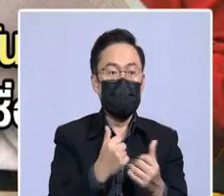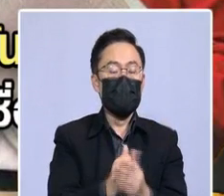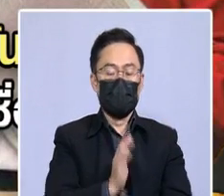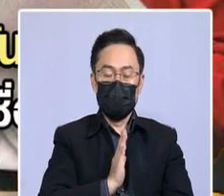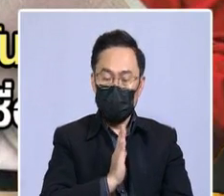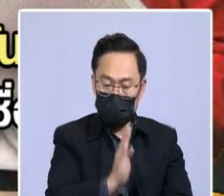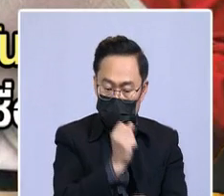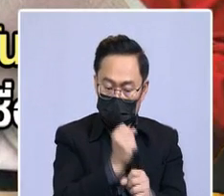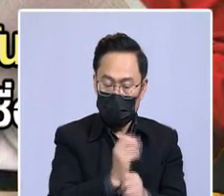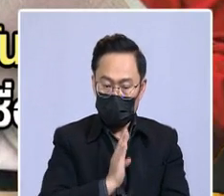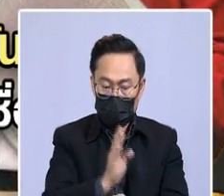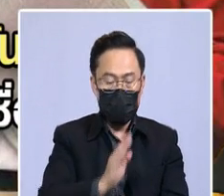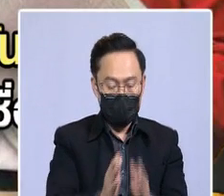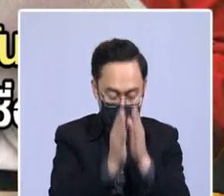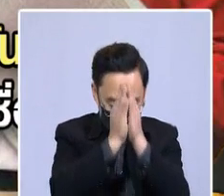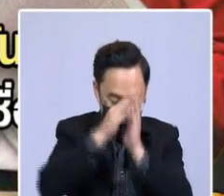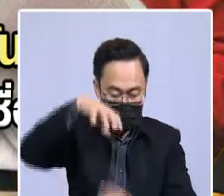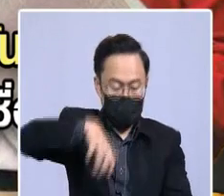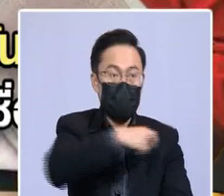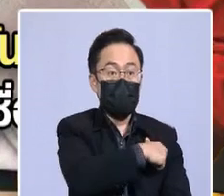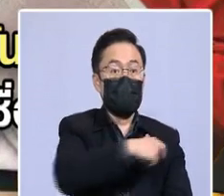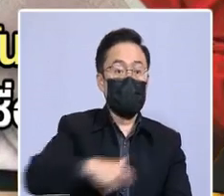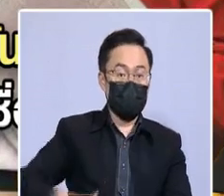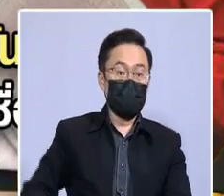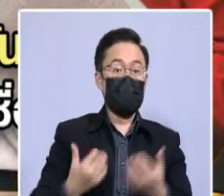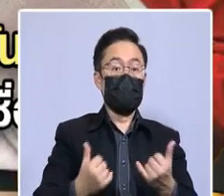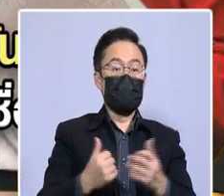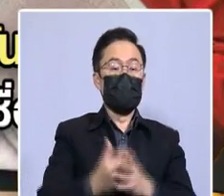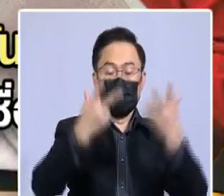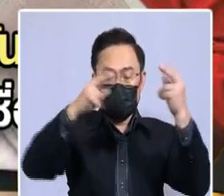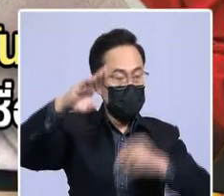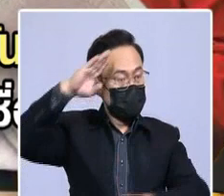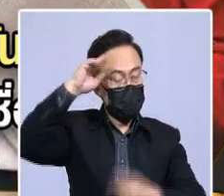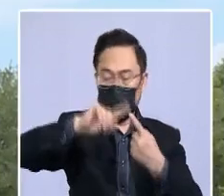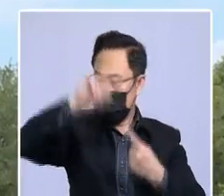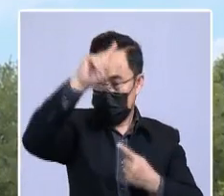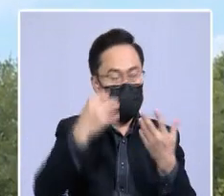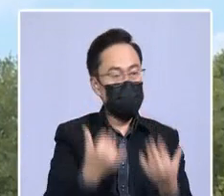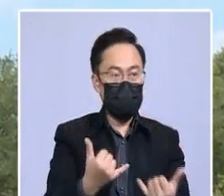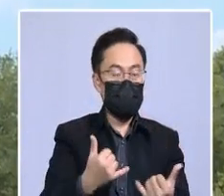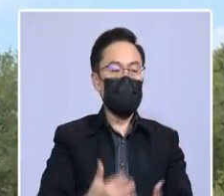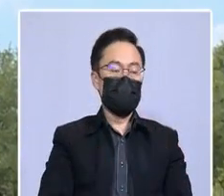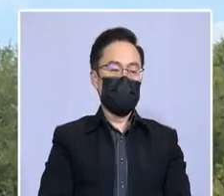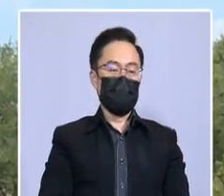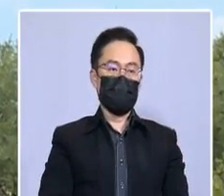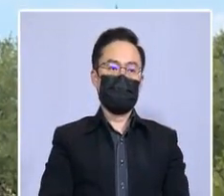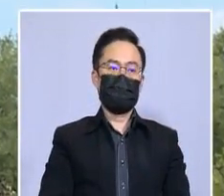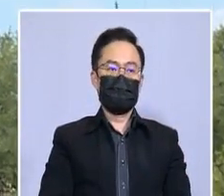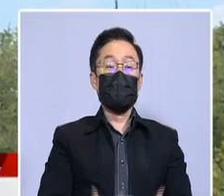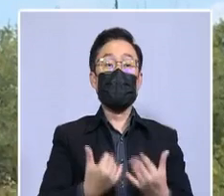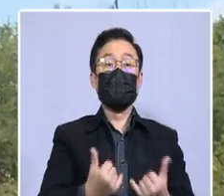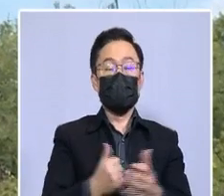จงรักภักดีต่อสถาบันกษัตริย ์ ซึ่งหาคนที่จริงใจเหมือนท่านนายกประยุทธ์หายาก สุดท้ายแล้วห่วงจุ้ยเห